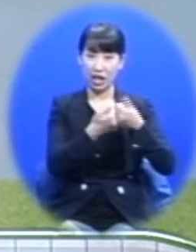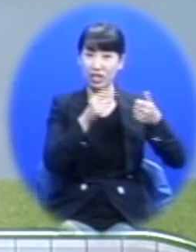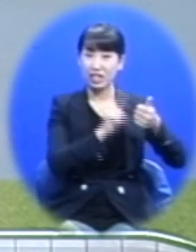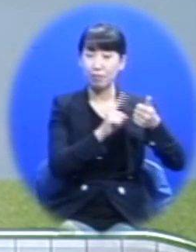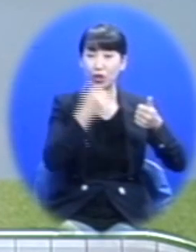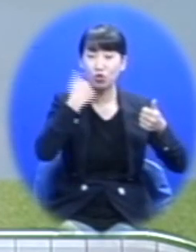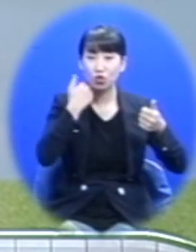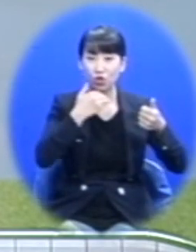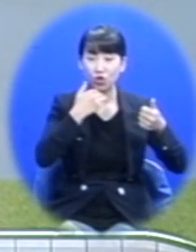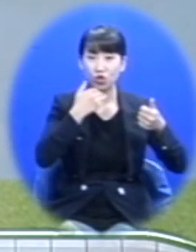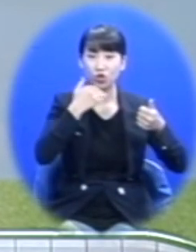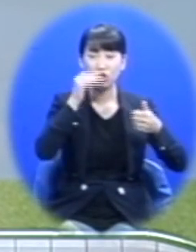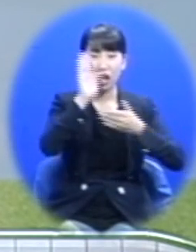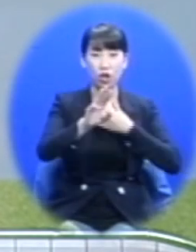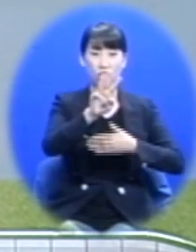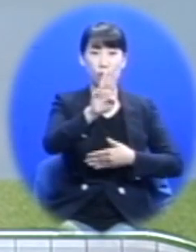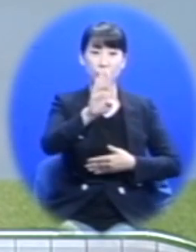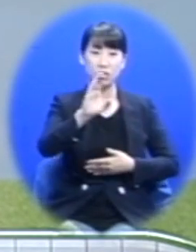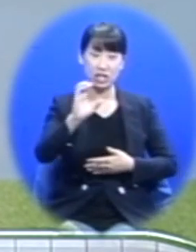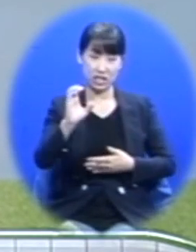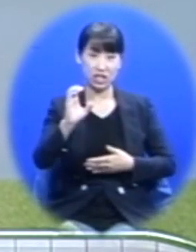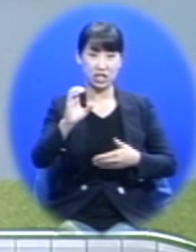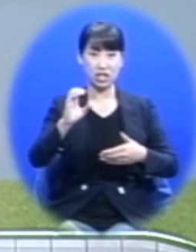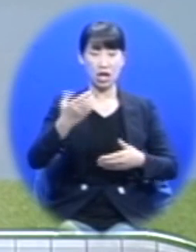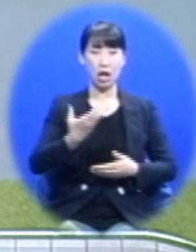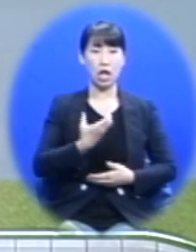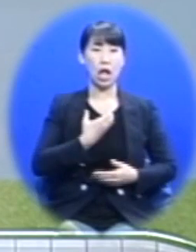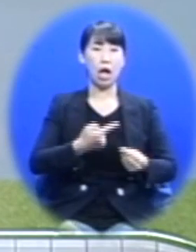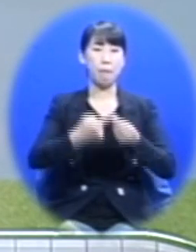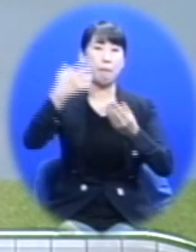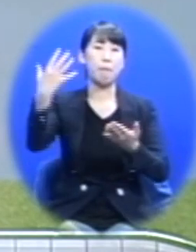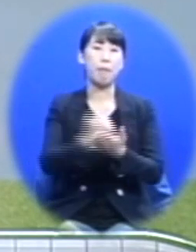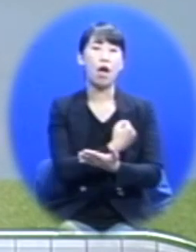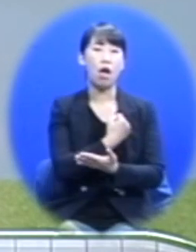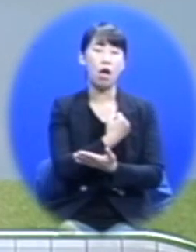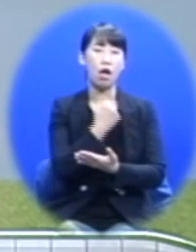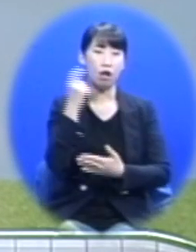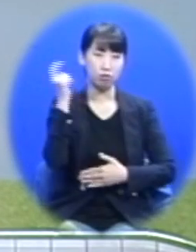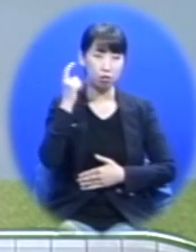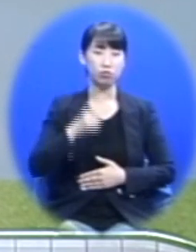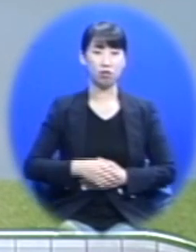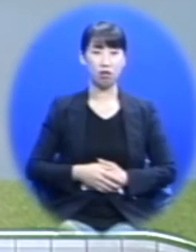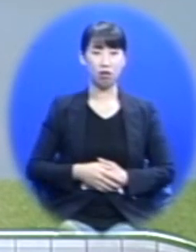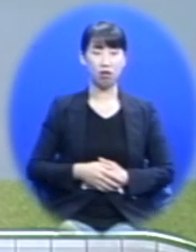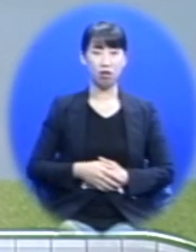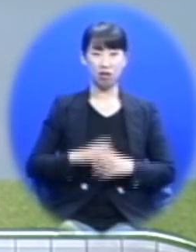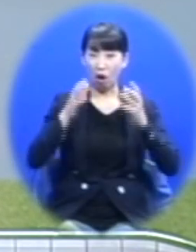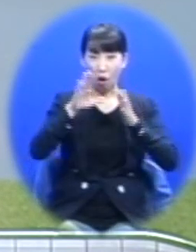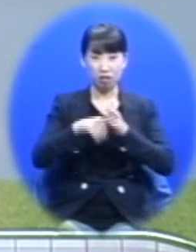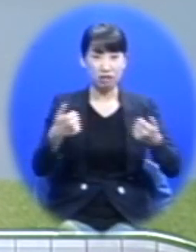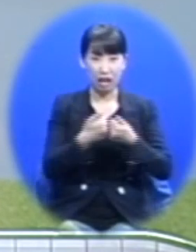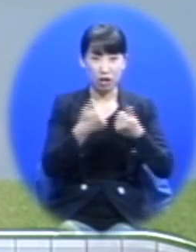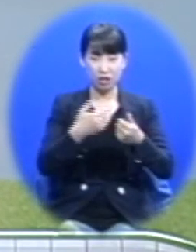들어보니까 나중에 WBC 미들급 챔피언이 됐다는 소식을 들었어. 그러니 애초에 이건 뭐 싸워서